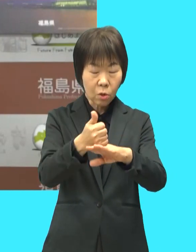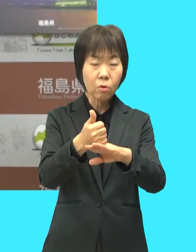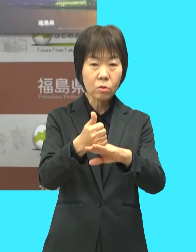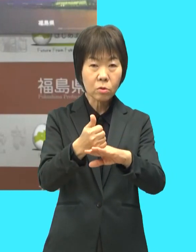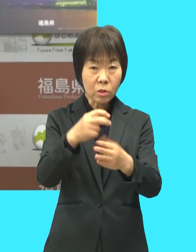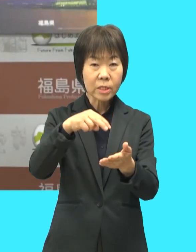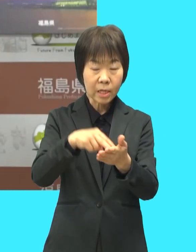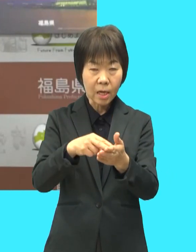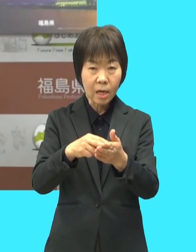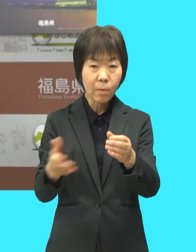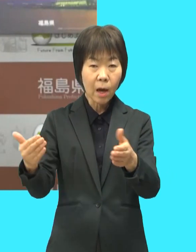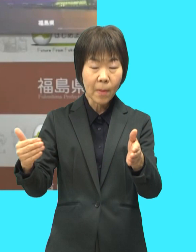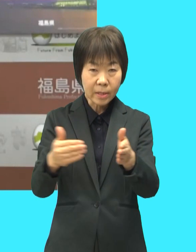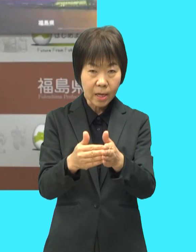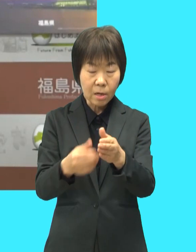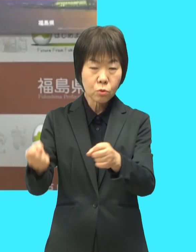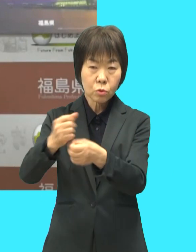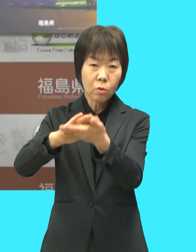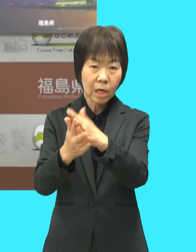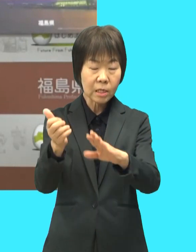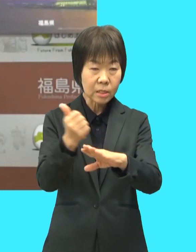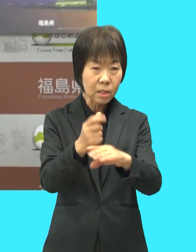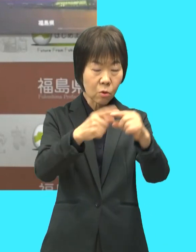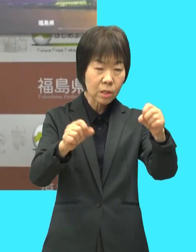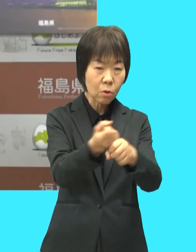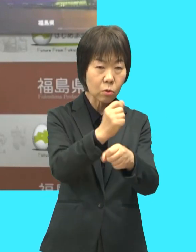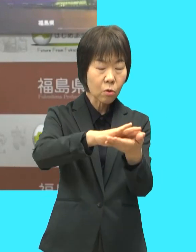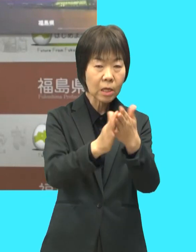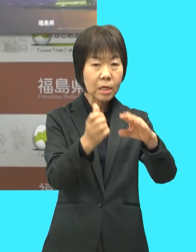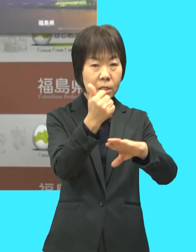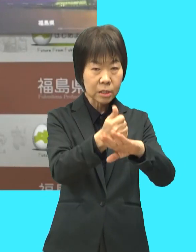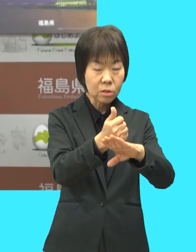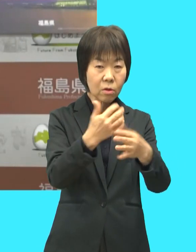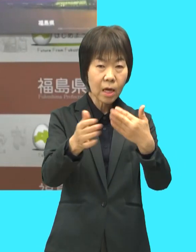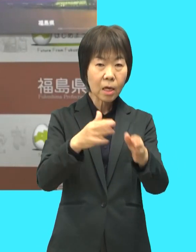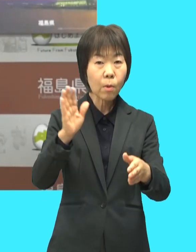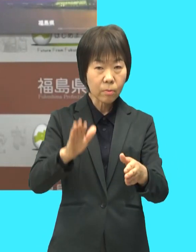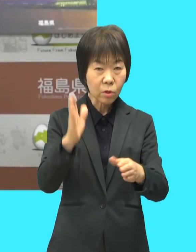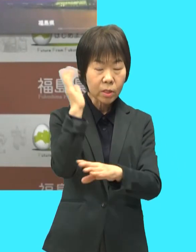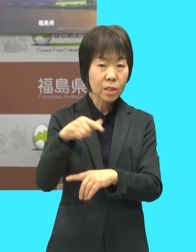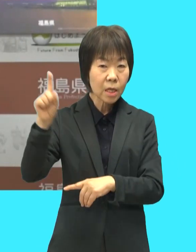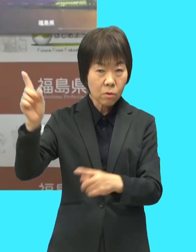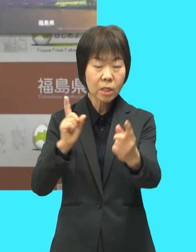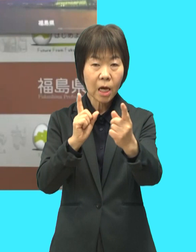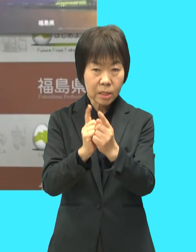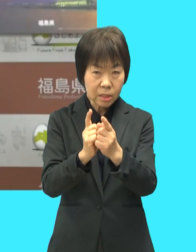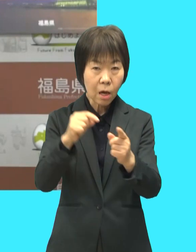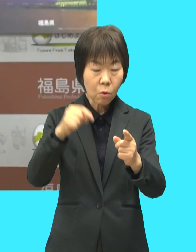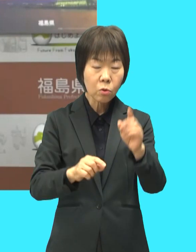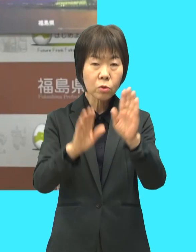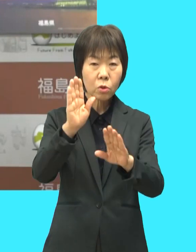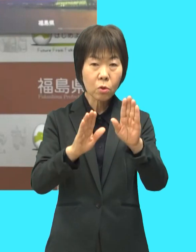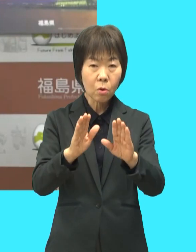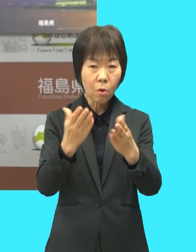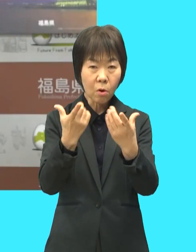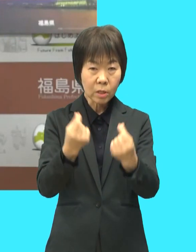で復興大臣厚生労働大臣のご経験がありますので、政府与党に対して福島県の実情をしっかり